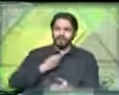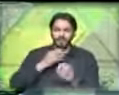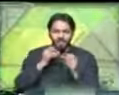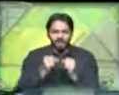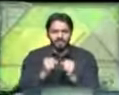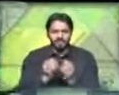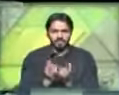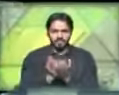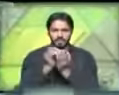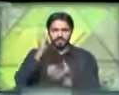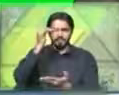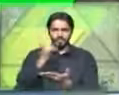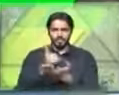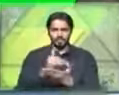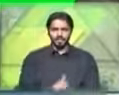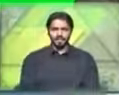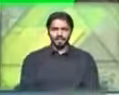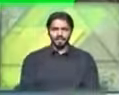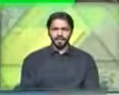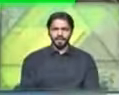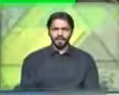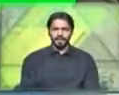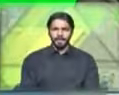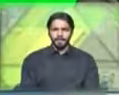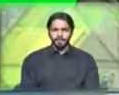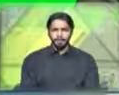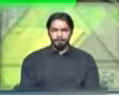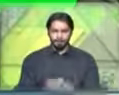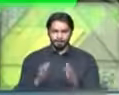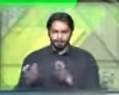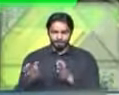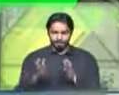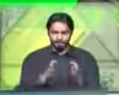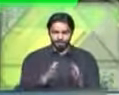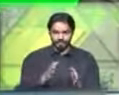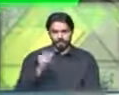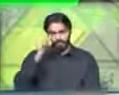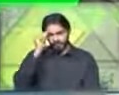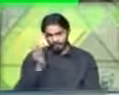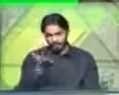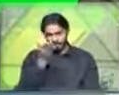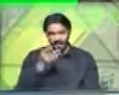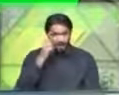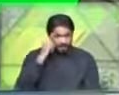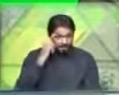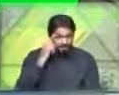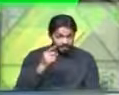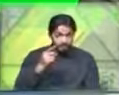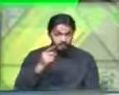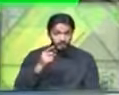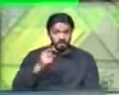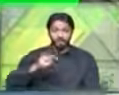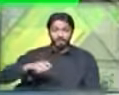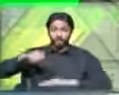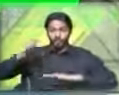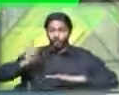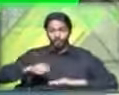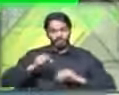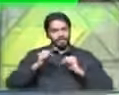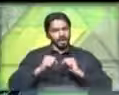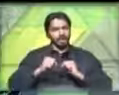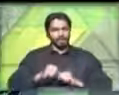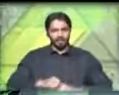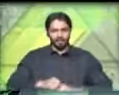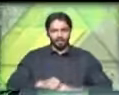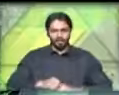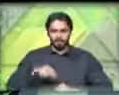ذلك والقادر عليه. آمين يا رب العالمين. إذن الذي يفهم طبيعة القضاء والحكم بين الناس يتجنب الأمر، لا يتصدر في